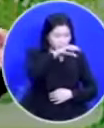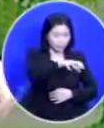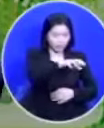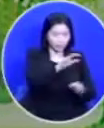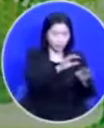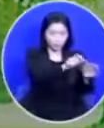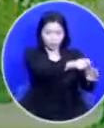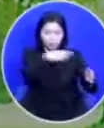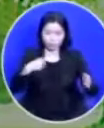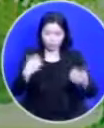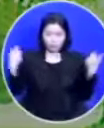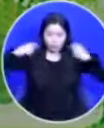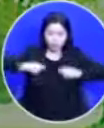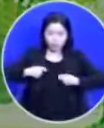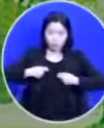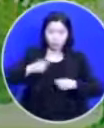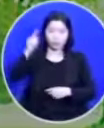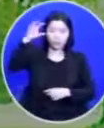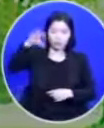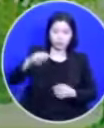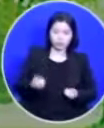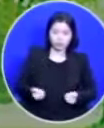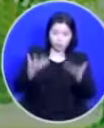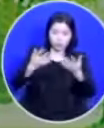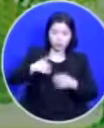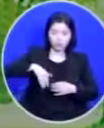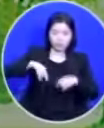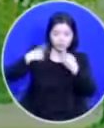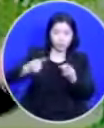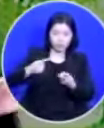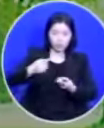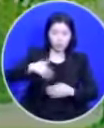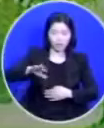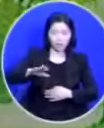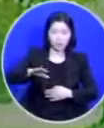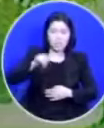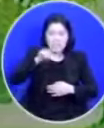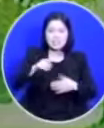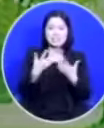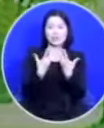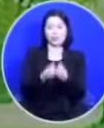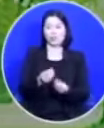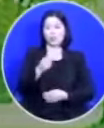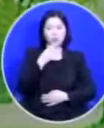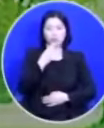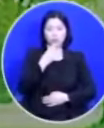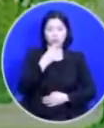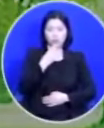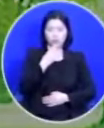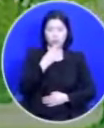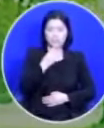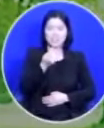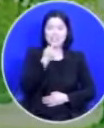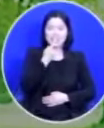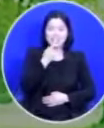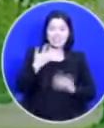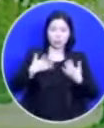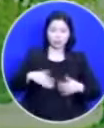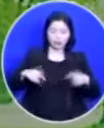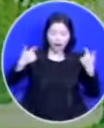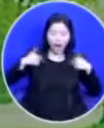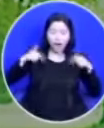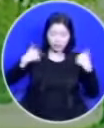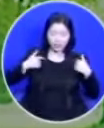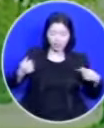돼 그거 꺼내 있고 이렇게 천국잔치 참여하는 이런 경우 없습니다 흰 옷은 늘 잊고 사는